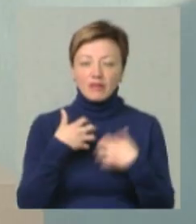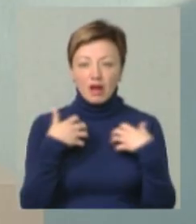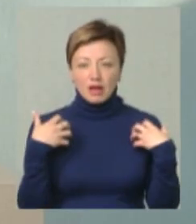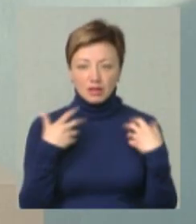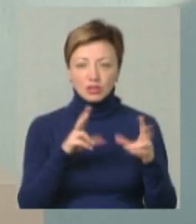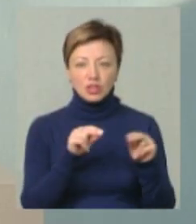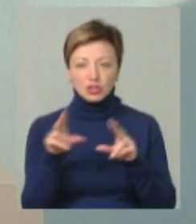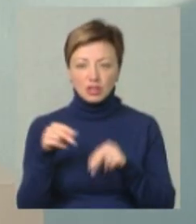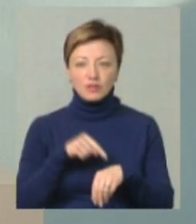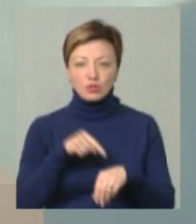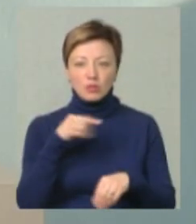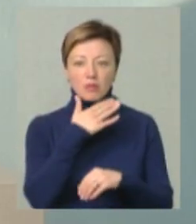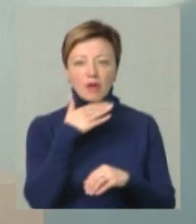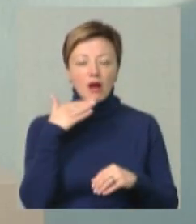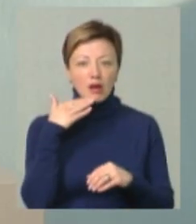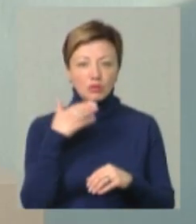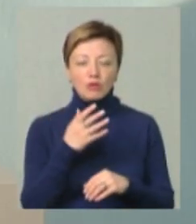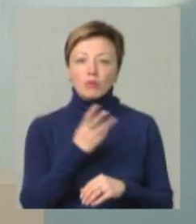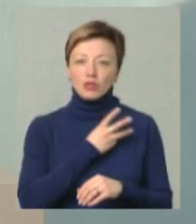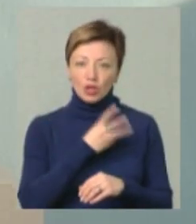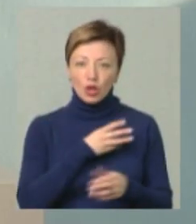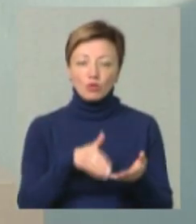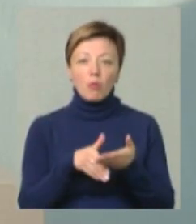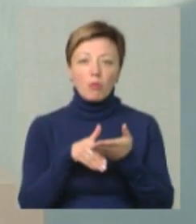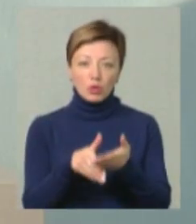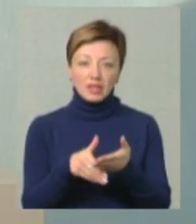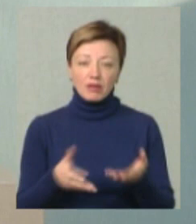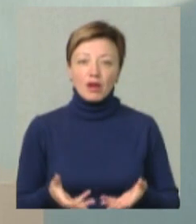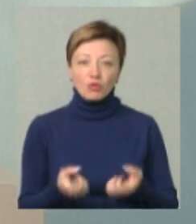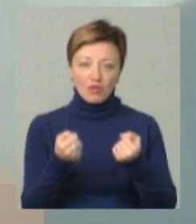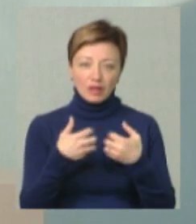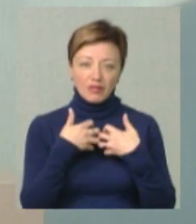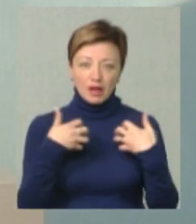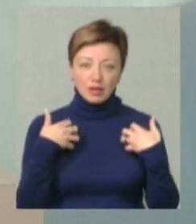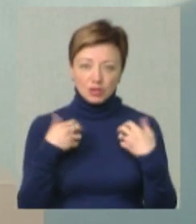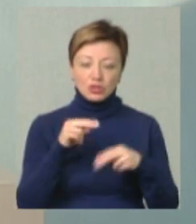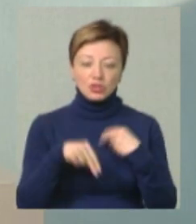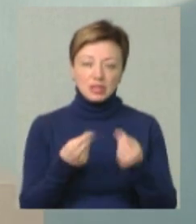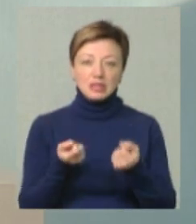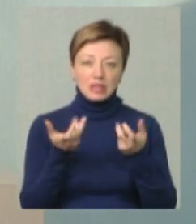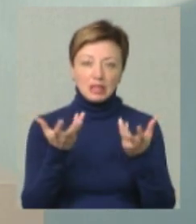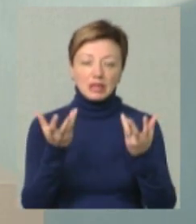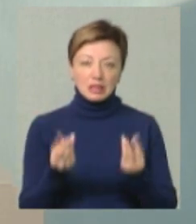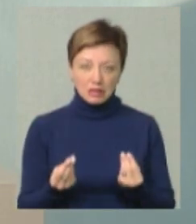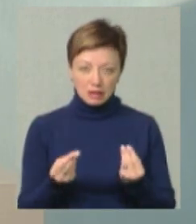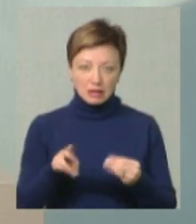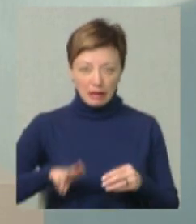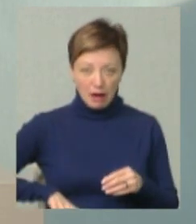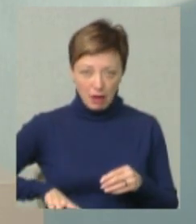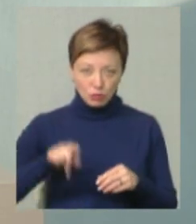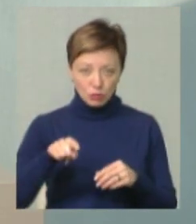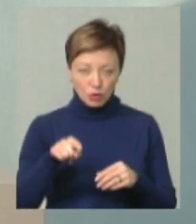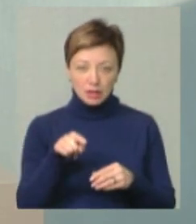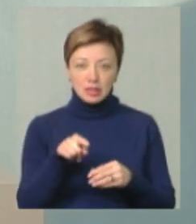На щастя, відгукнулося багато охочих допомогти врятувати тварин. І через кілька днів пан